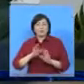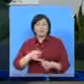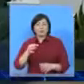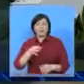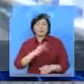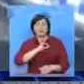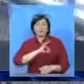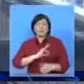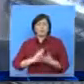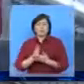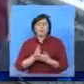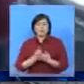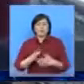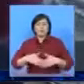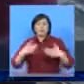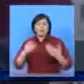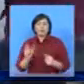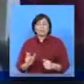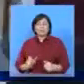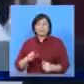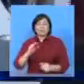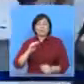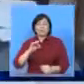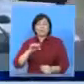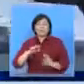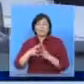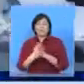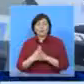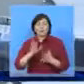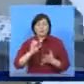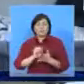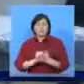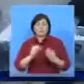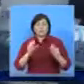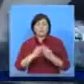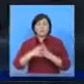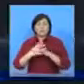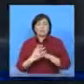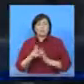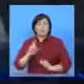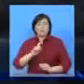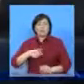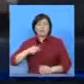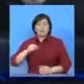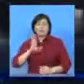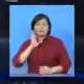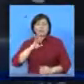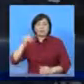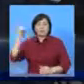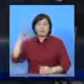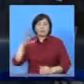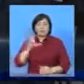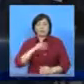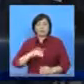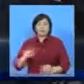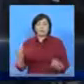элементарными услугами. Большая часть жителей Жильтауского сельского округа занята в сфере сельского хозяйства. Газ, вода, свет, то есть все